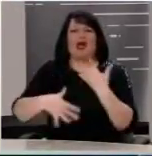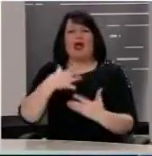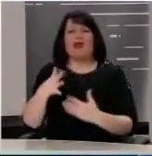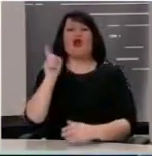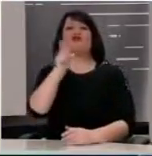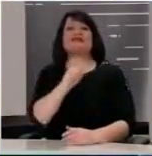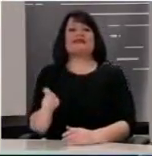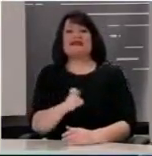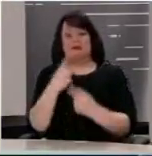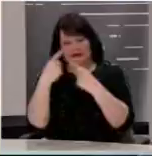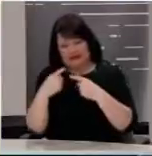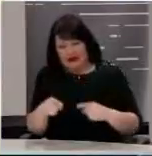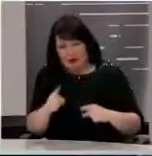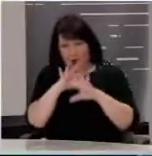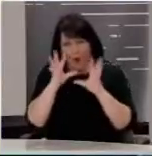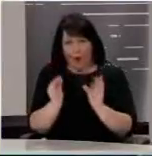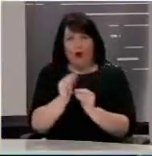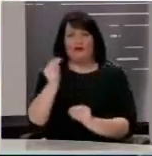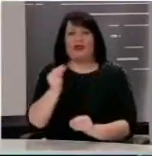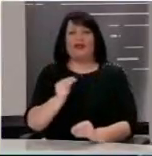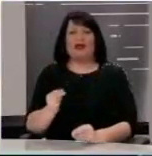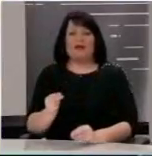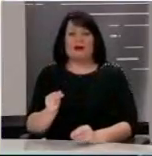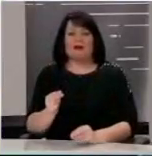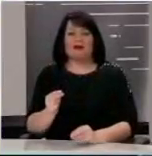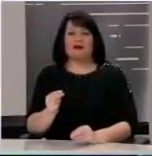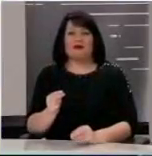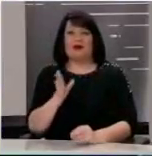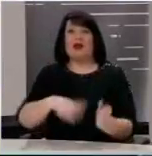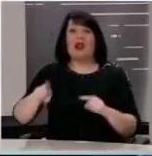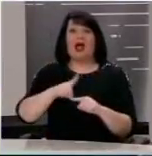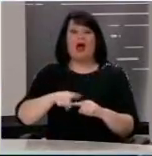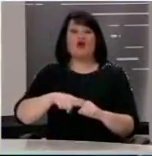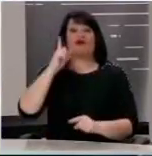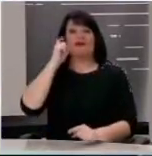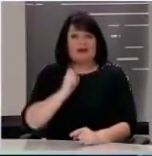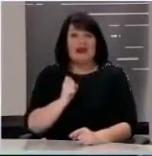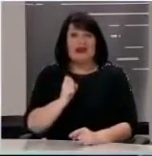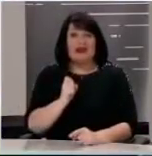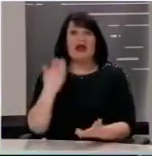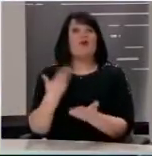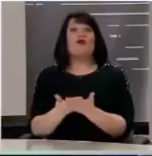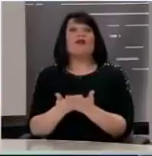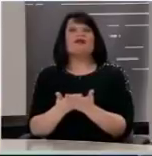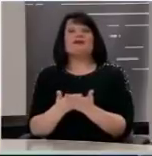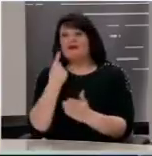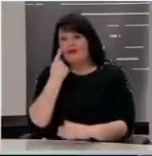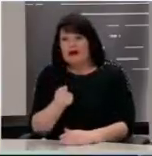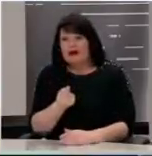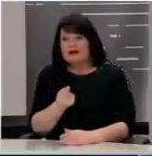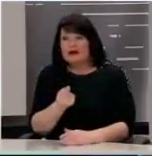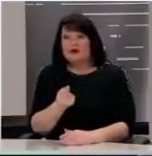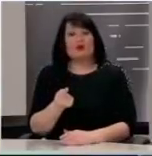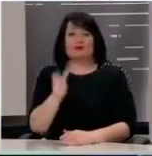της Siemens και άλλα, για όλα αυτά, τα οποία τα γνωρίζει πια ο ελληνικός λαός, αποδεικνύεται ότι δεν